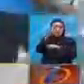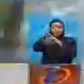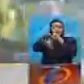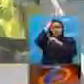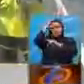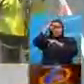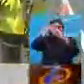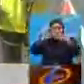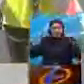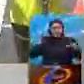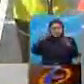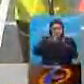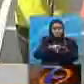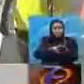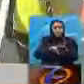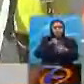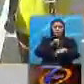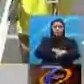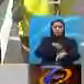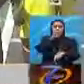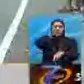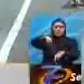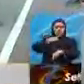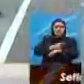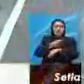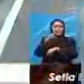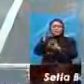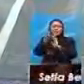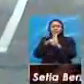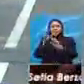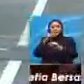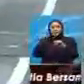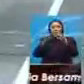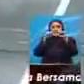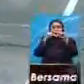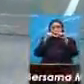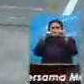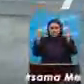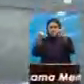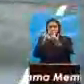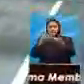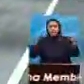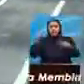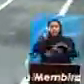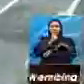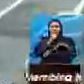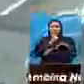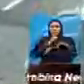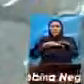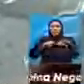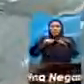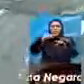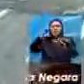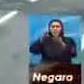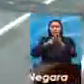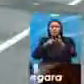Grid jam 16 24 saat manakala kategori terbuka wanita dimenangi kumpulan pelari yang menggelarkan diri mereka